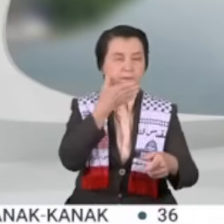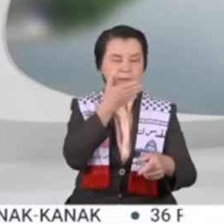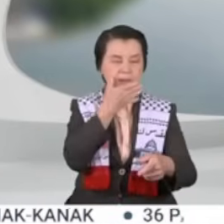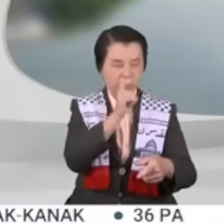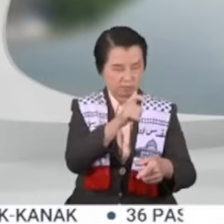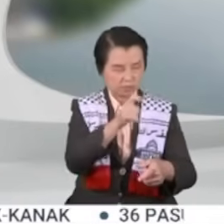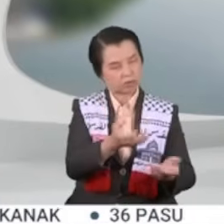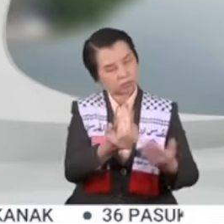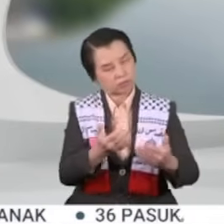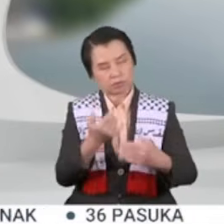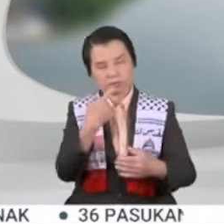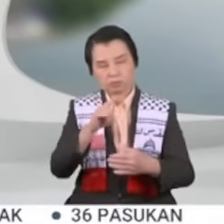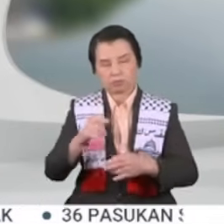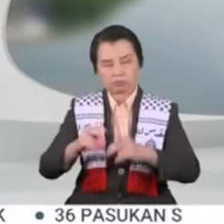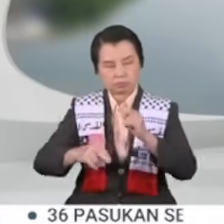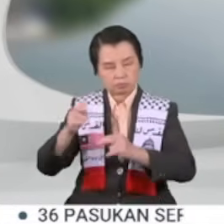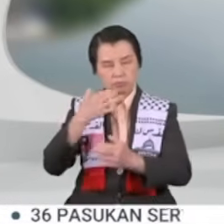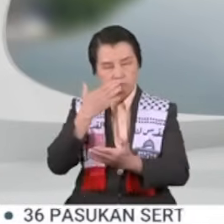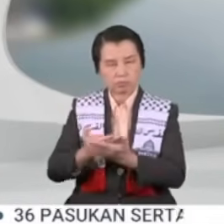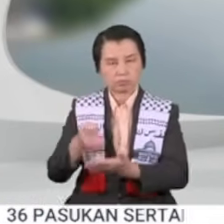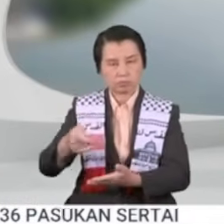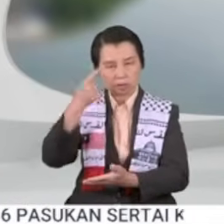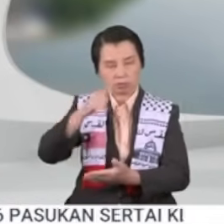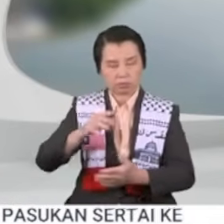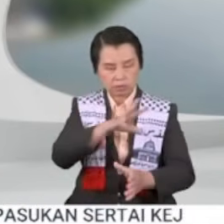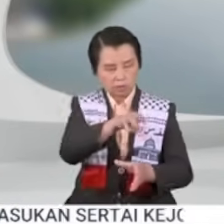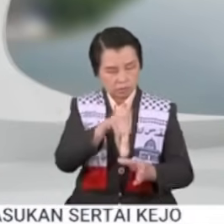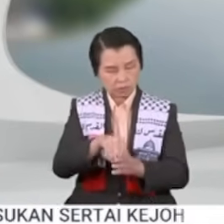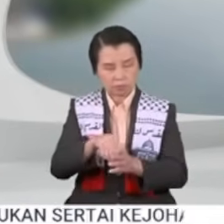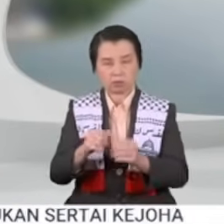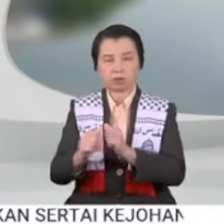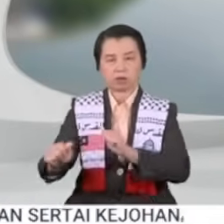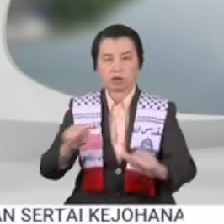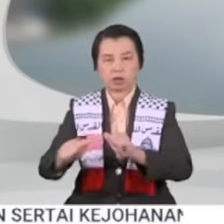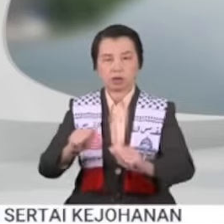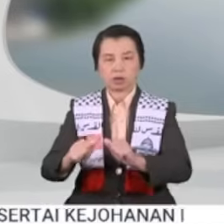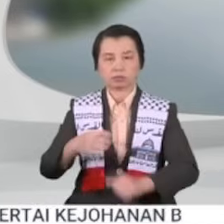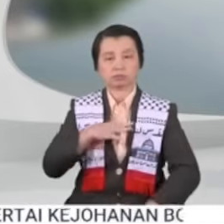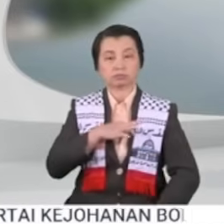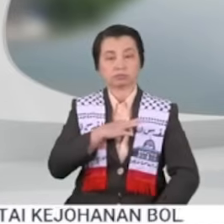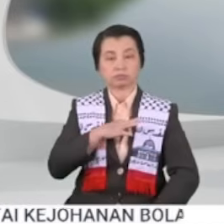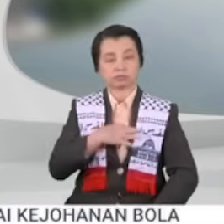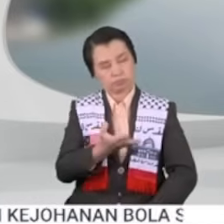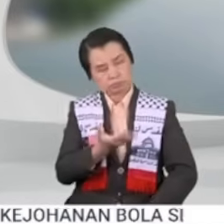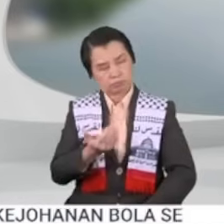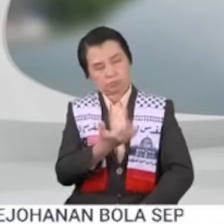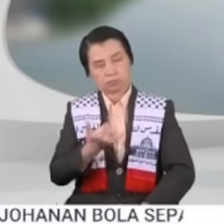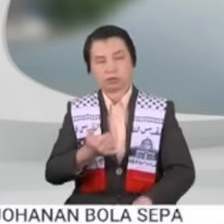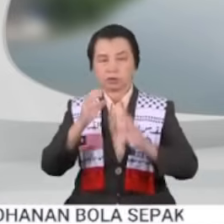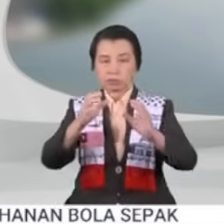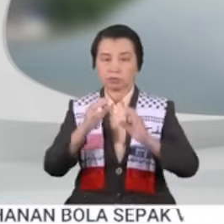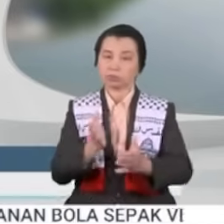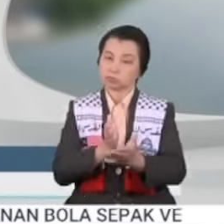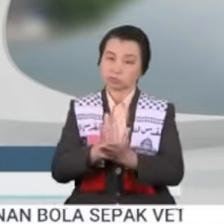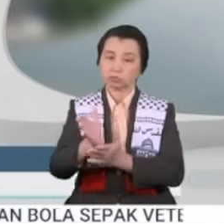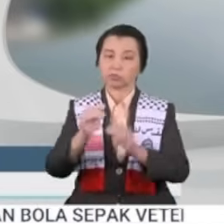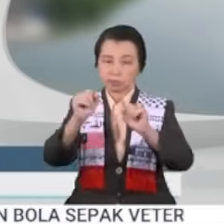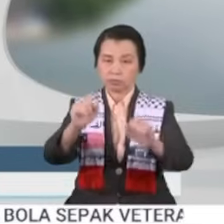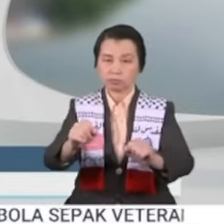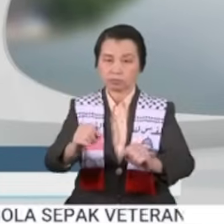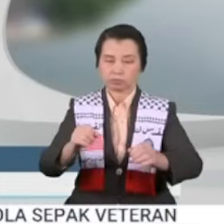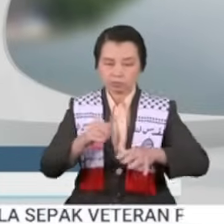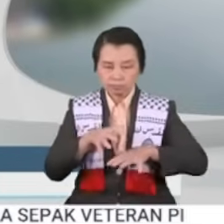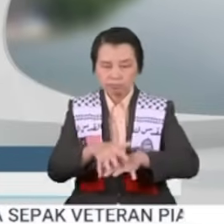bangkit membina platform terbaik dalam melibatkan diri dalam aktiviti kesukarelawanan ini secara tidak langsung dapat